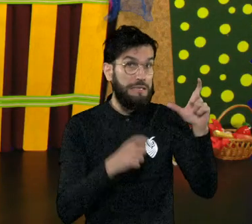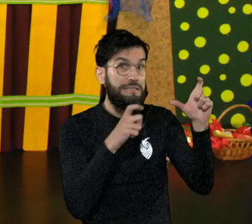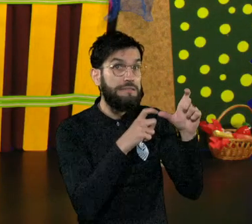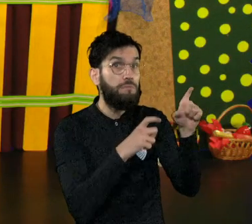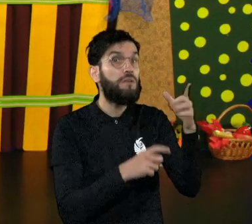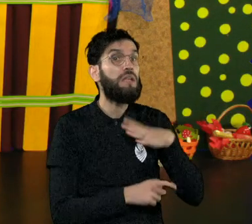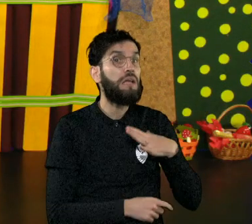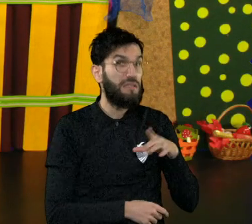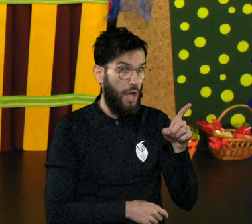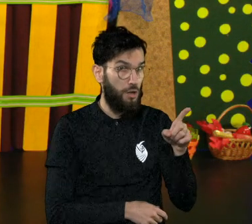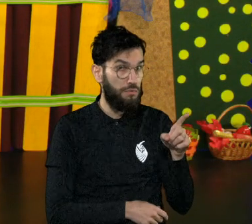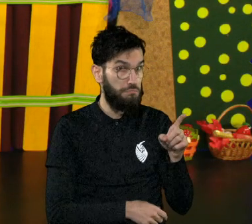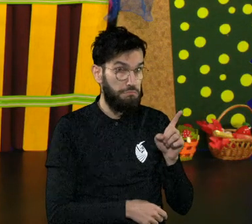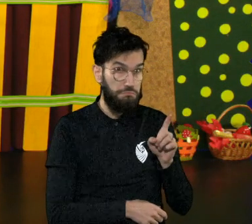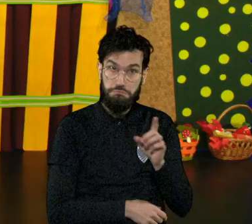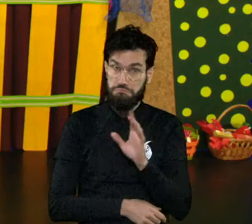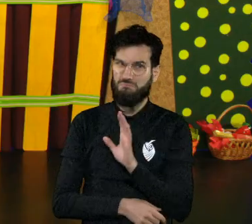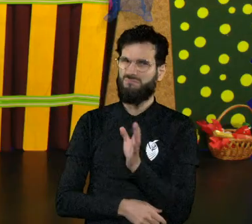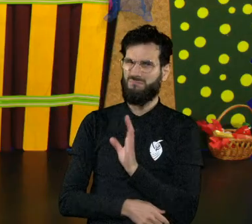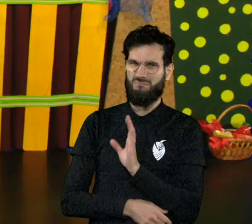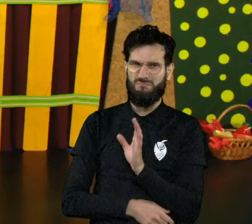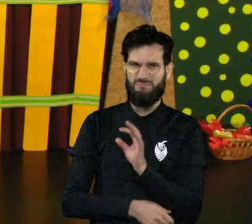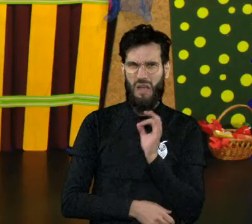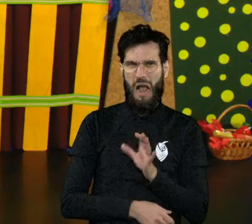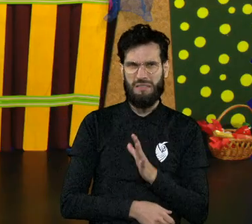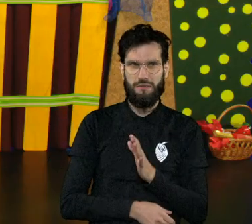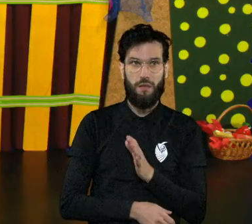teda? Asi nie. A ty, Murko?